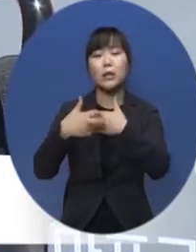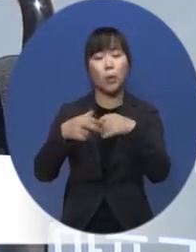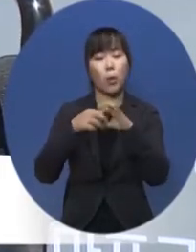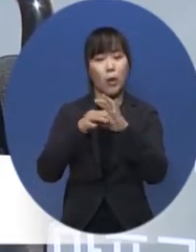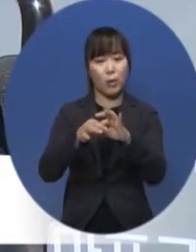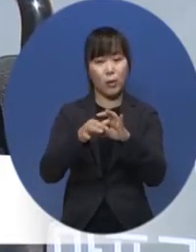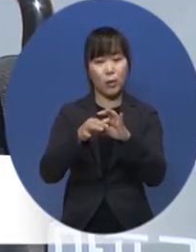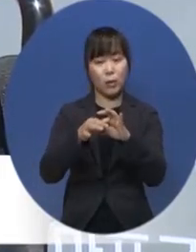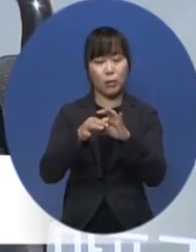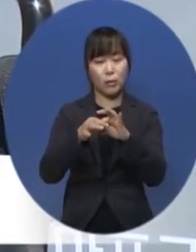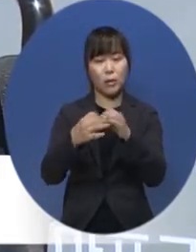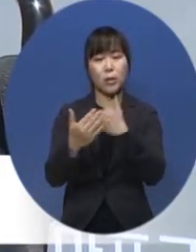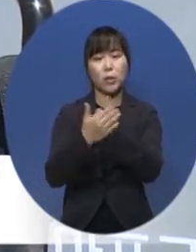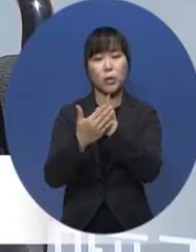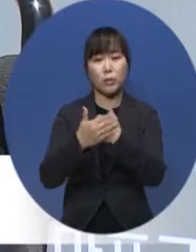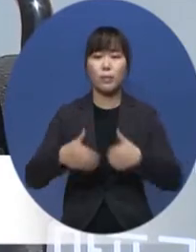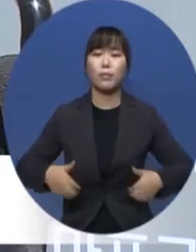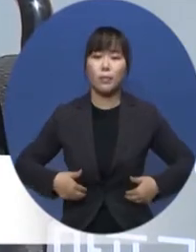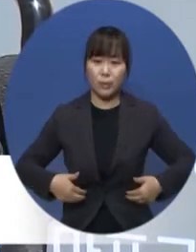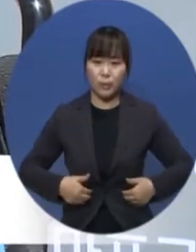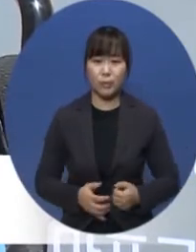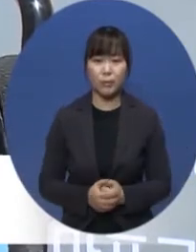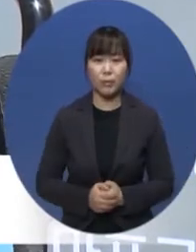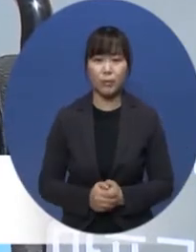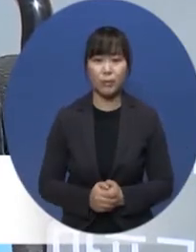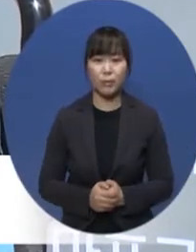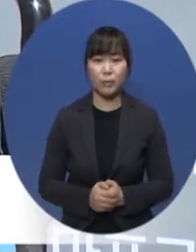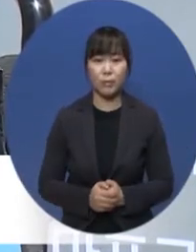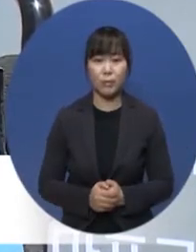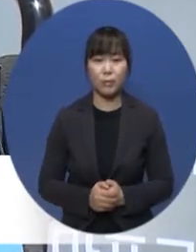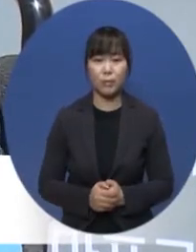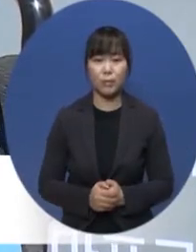더더욱 의료에 대한 지원이 필요합니다.